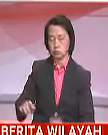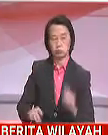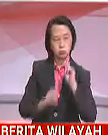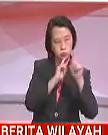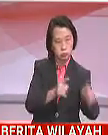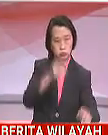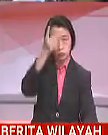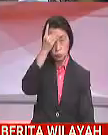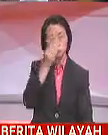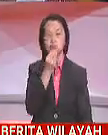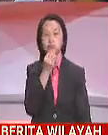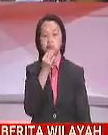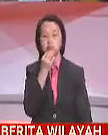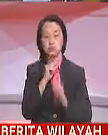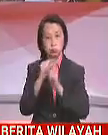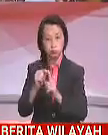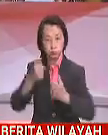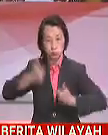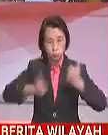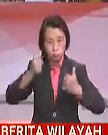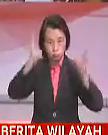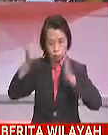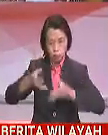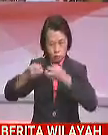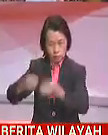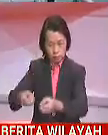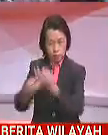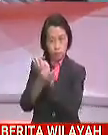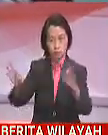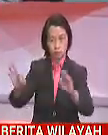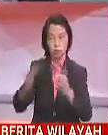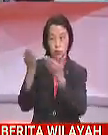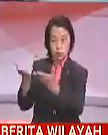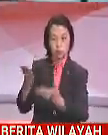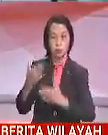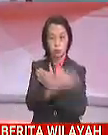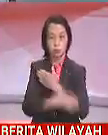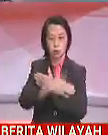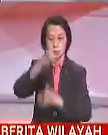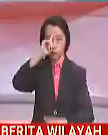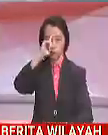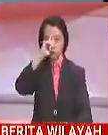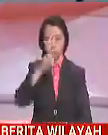Ibrahim menerusi satu kenyataan sama ada Malaysia ditawarkan vaksin percuma oleh negara India.